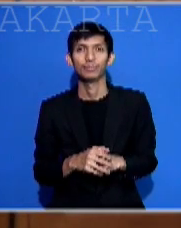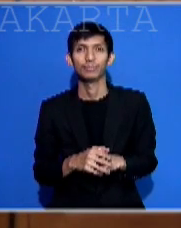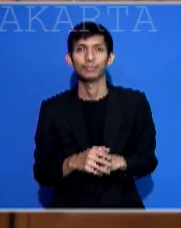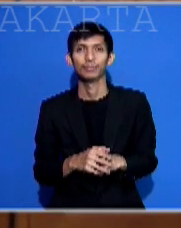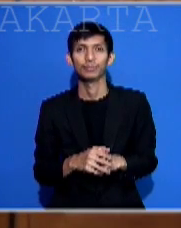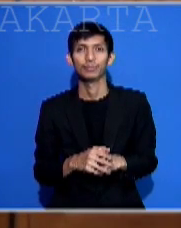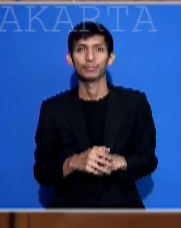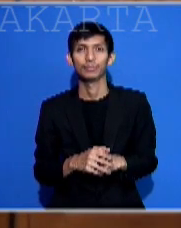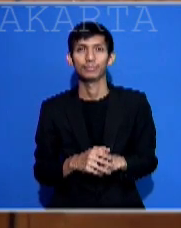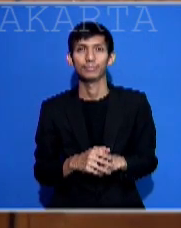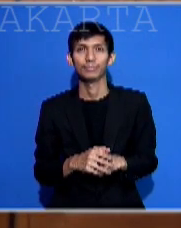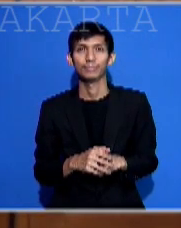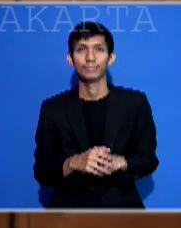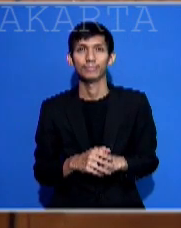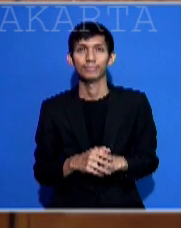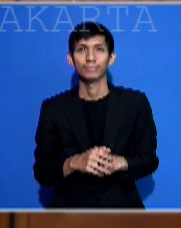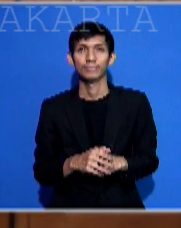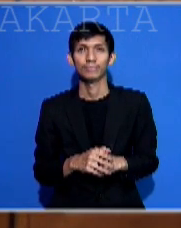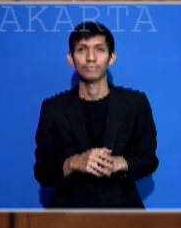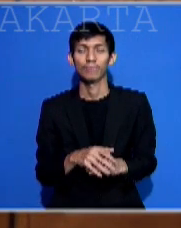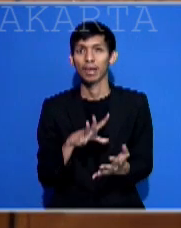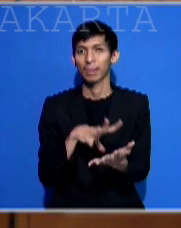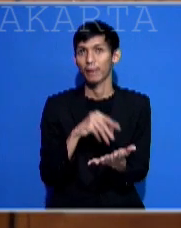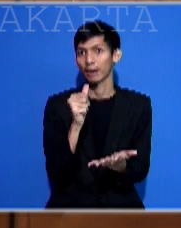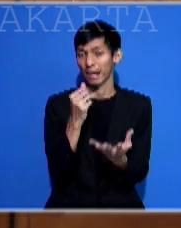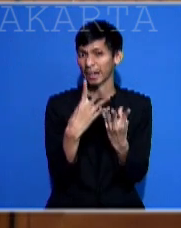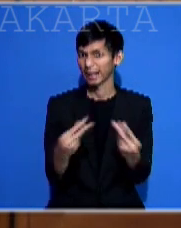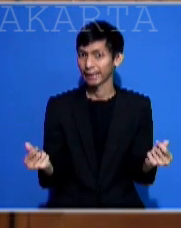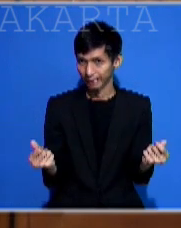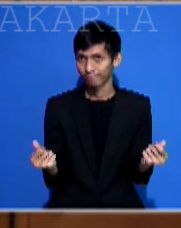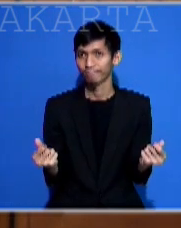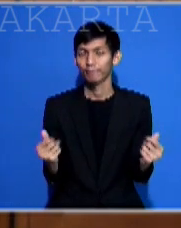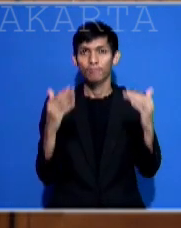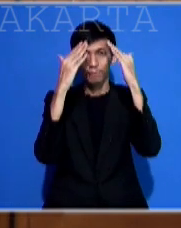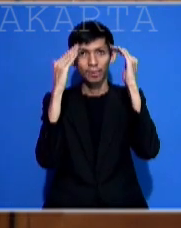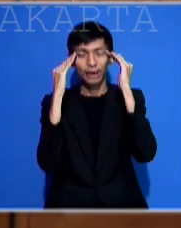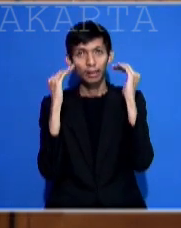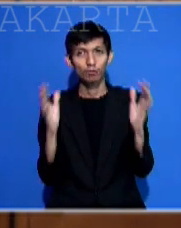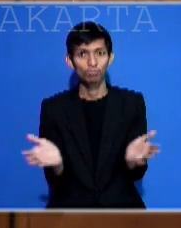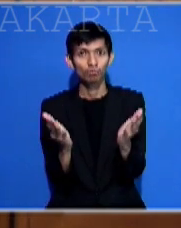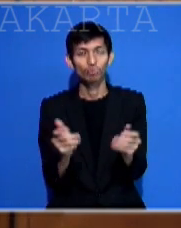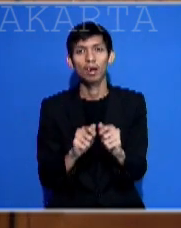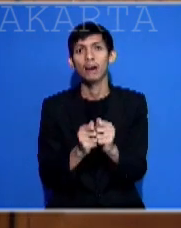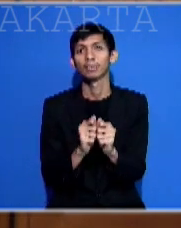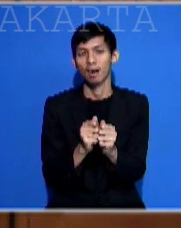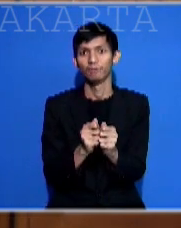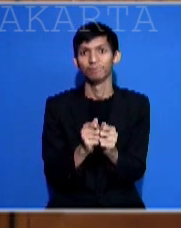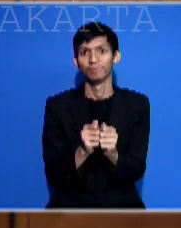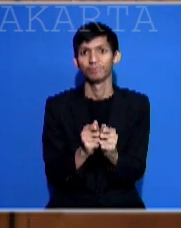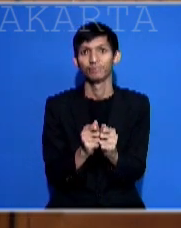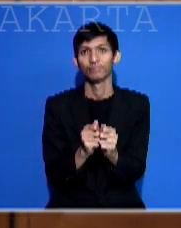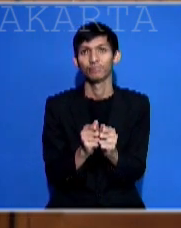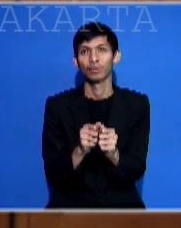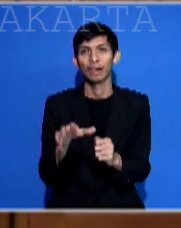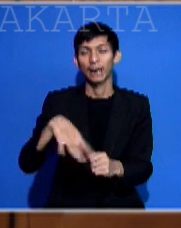Para pamirsa jalaran kawontenan Siti sampun garing, kadang tani ingkang nindakaken budidaya kacang brol ing Kapanewon Saptosari Gunung